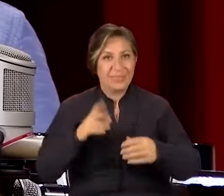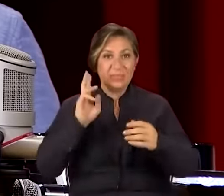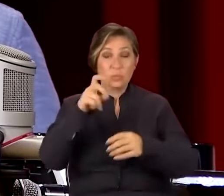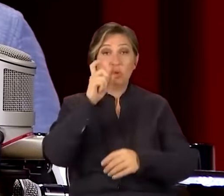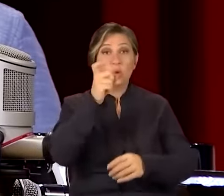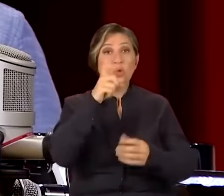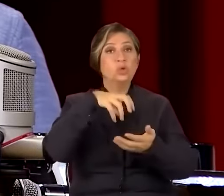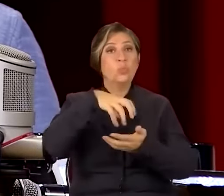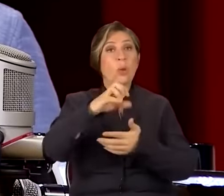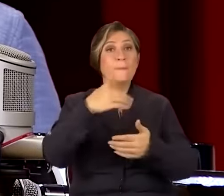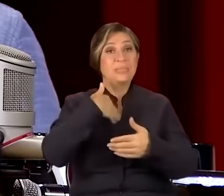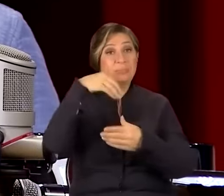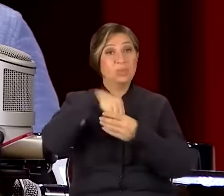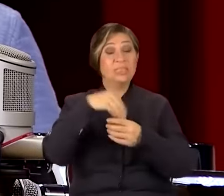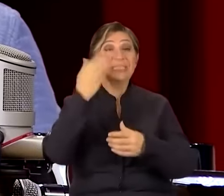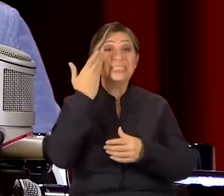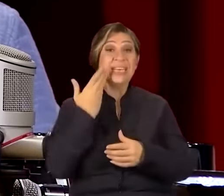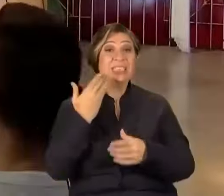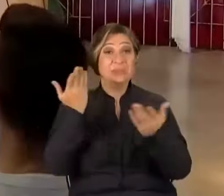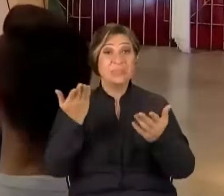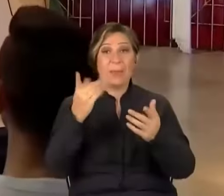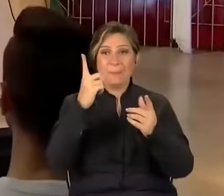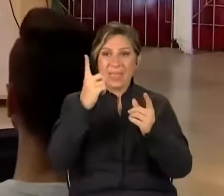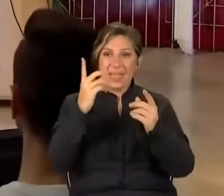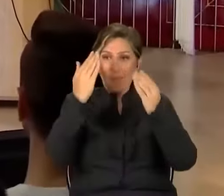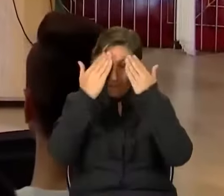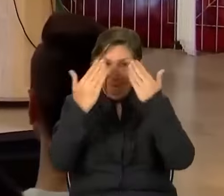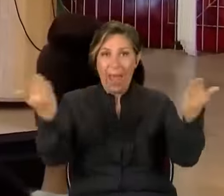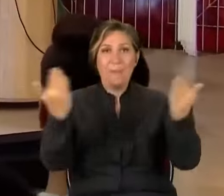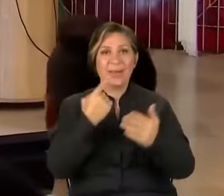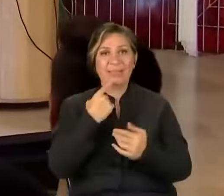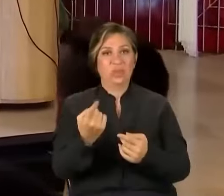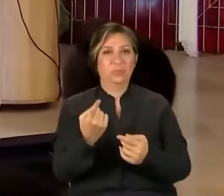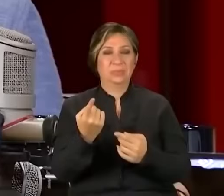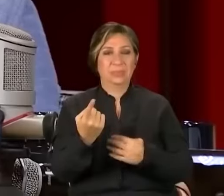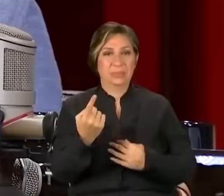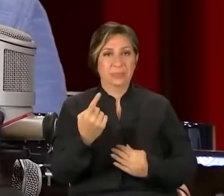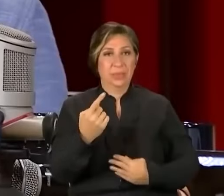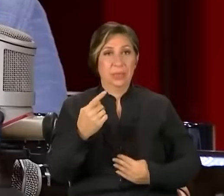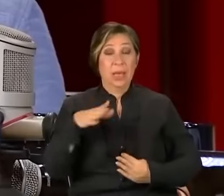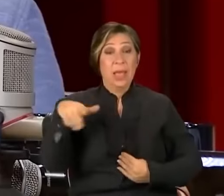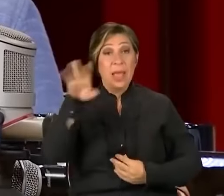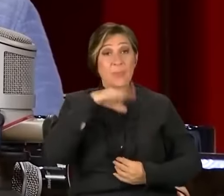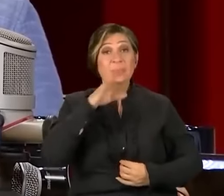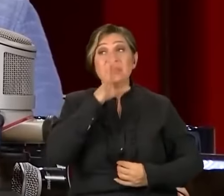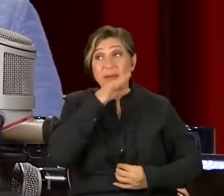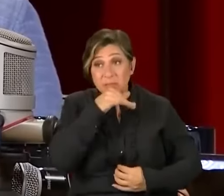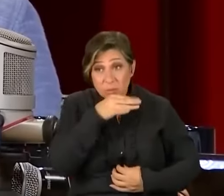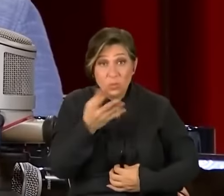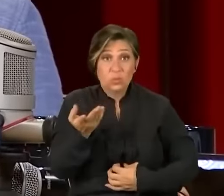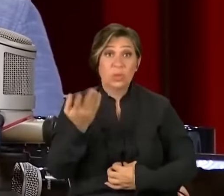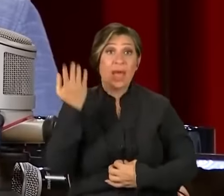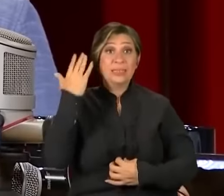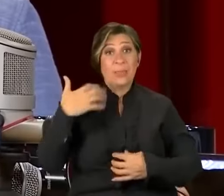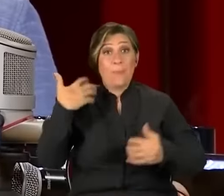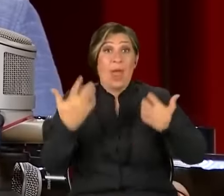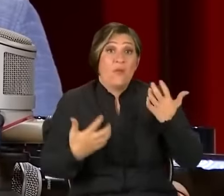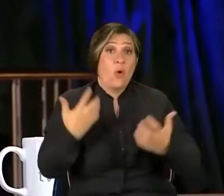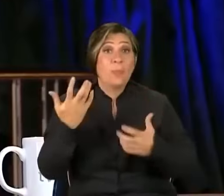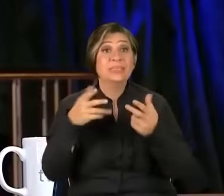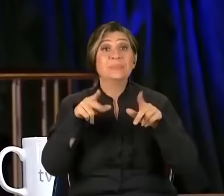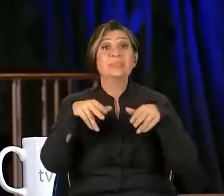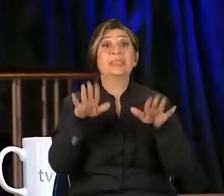9 bölüm bizim için seyircimize bir bisimiz aslında. Hani hepimiz yaşlanıyoruz nihayetinde eski